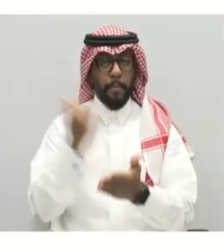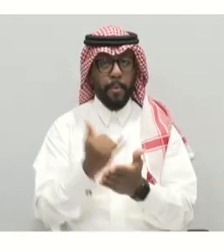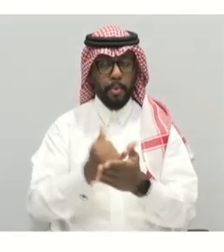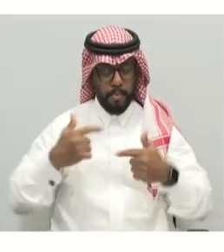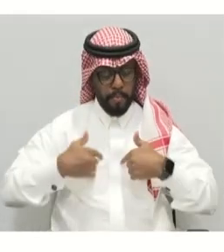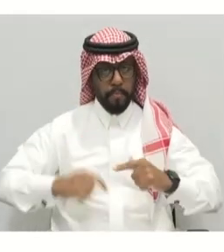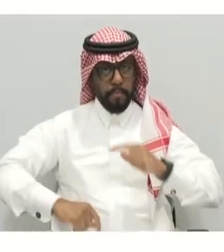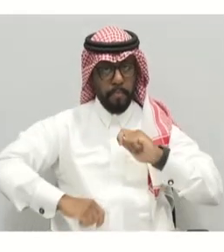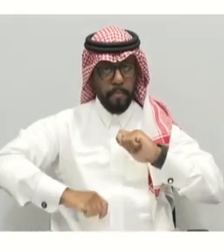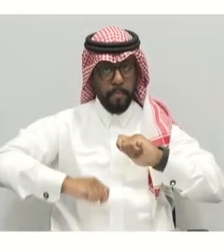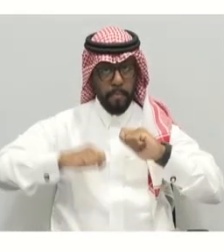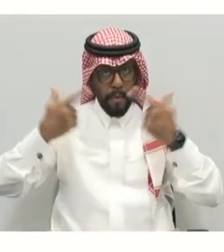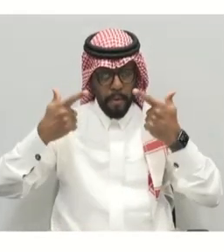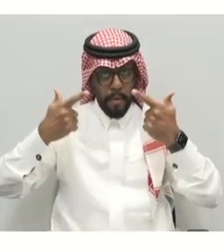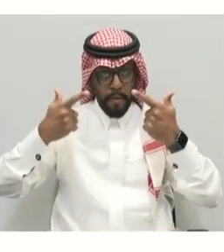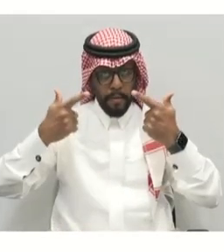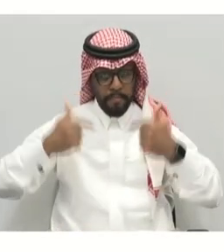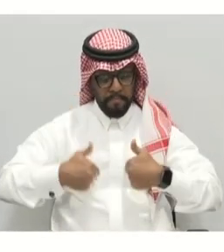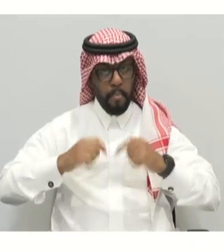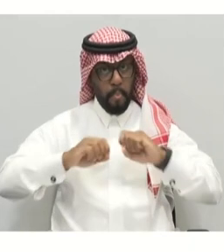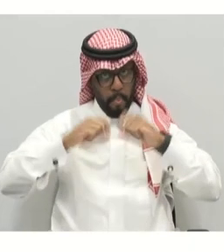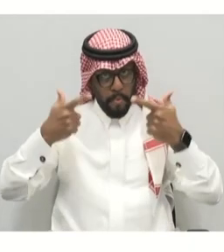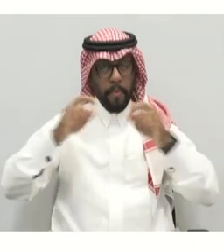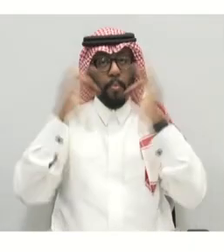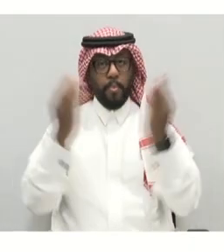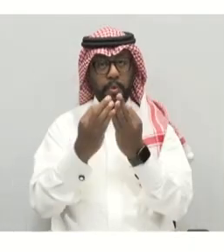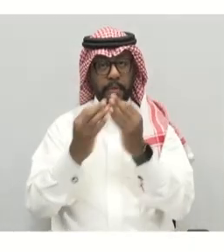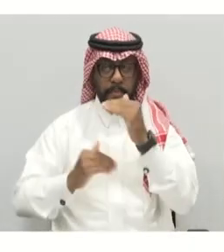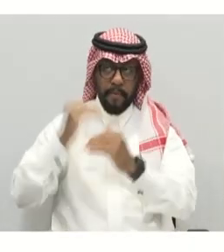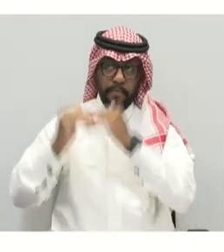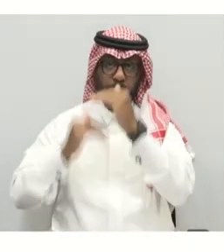طلابي وطالبات تجعل للانسان قيمه في المجتمع